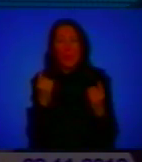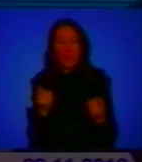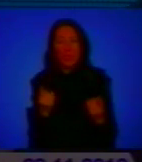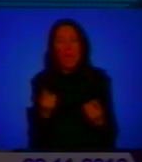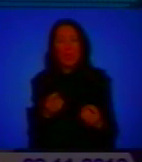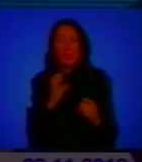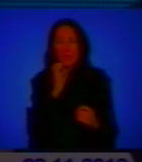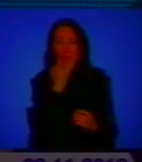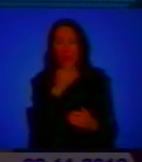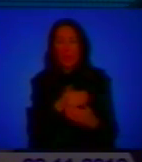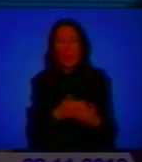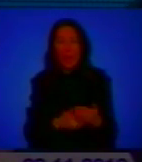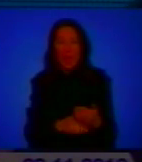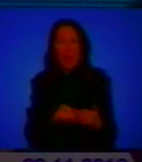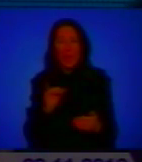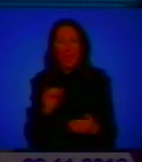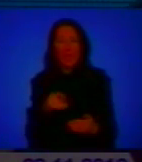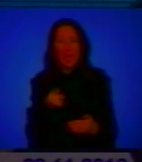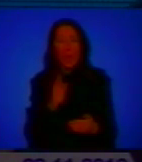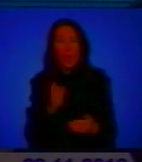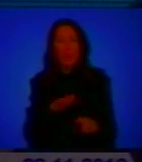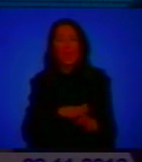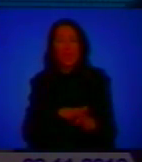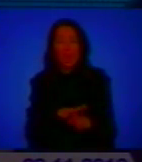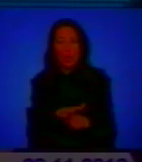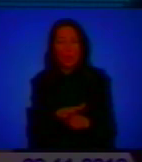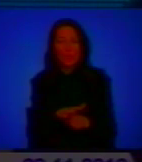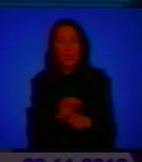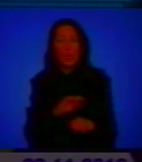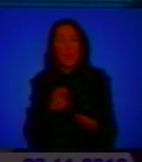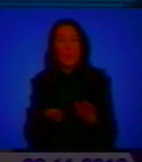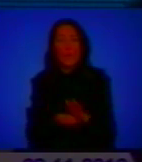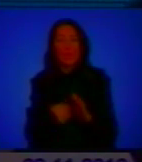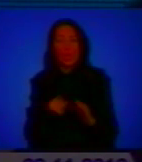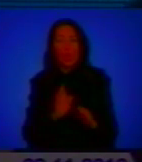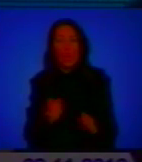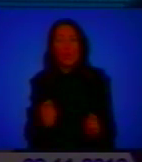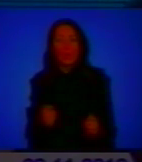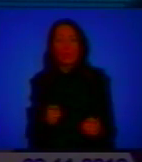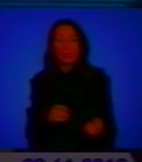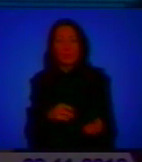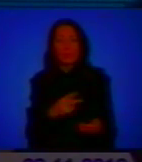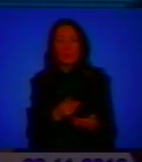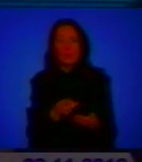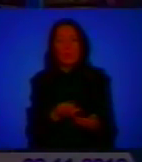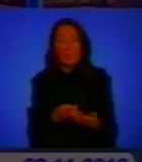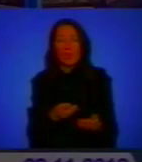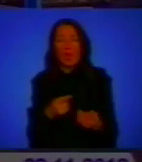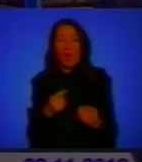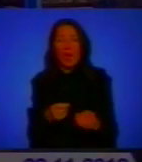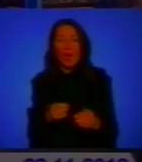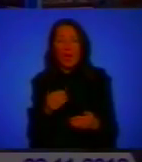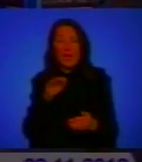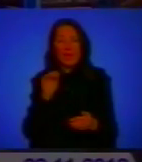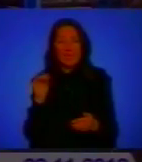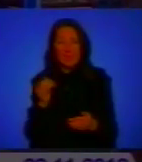программа, и она будет реализовываться, и под нее будут сосредоточены определенные кредитные ресурсы.